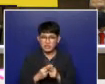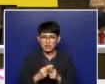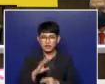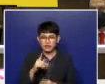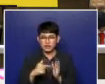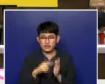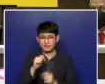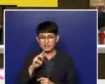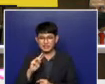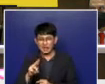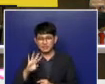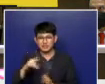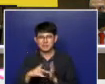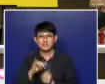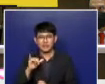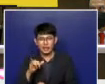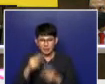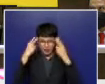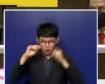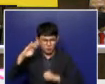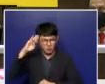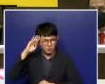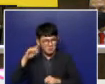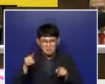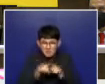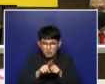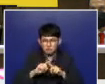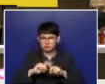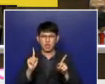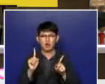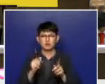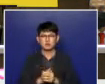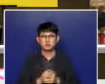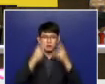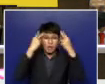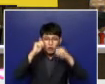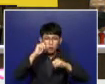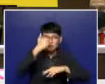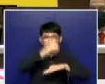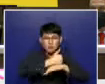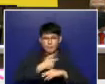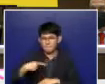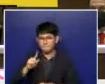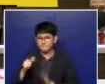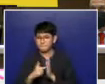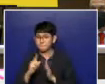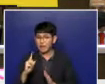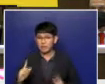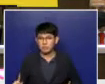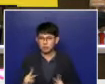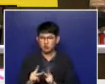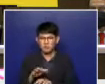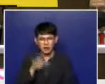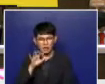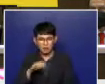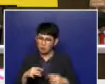ดูกทมรัฐบาลกลางพลังประชาชนคุณสมัครก็ยึดไปคือจะให้กทมทำตั้งแต่ตอน